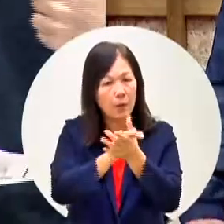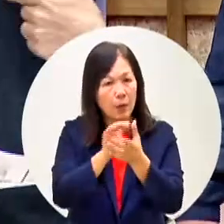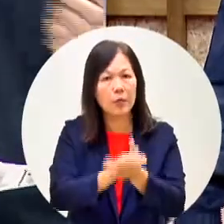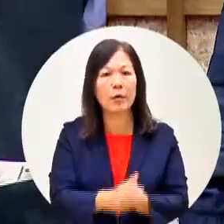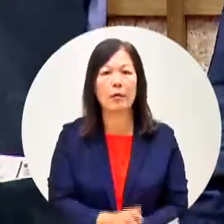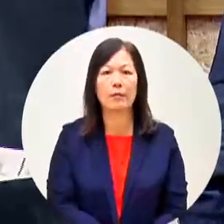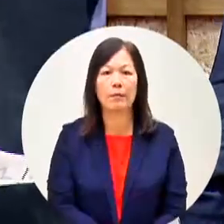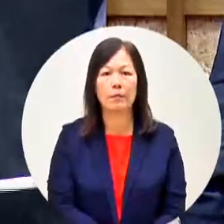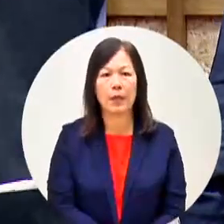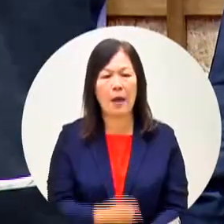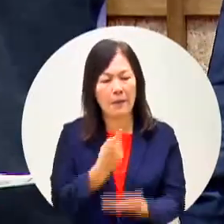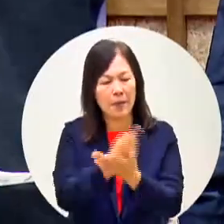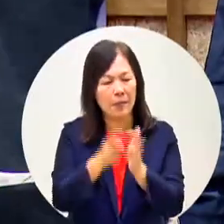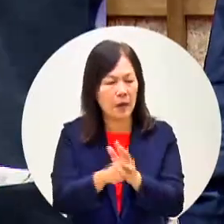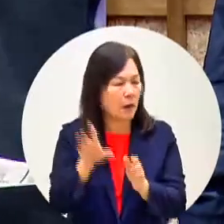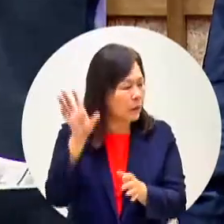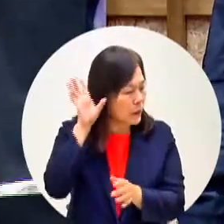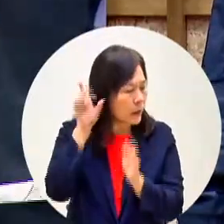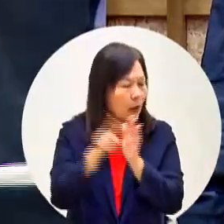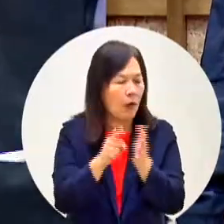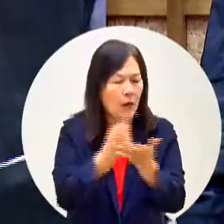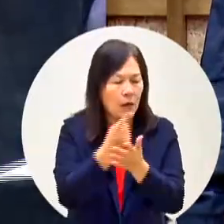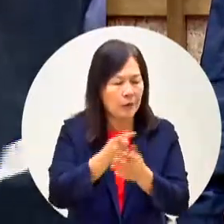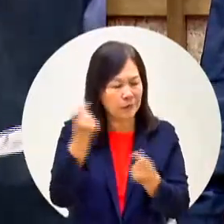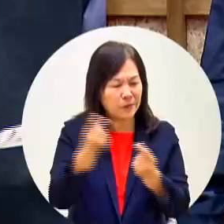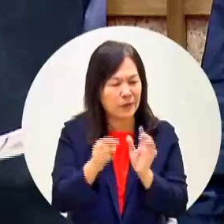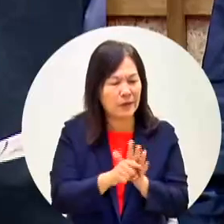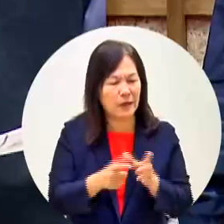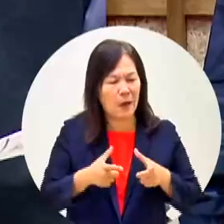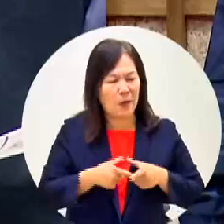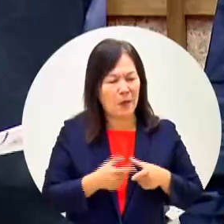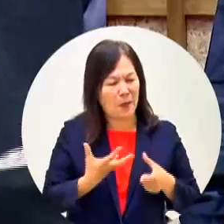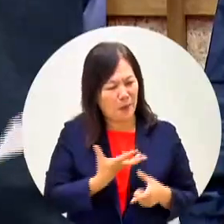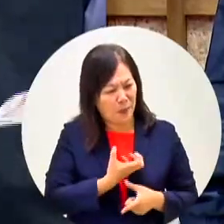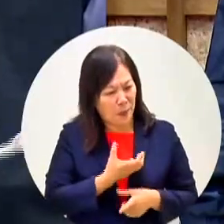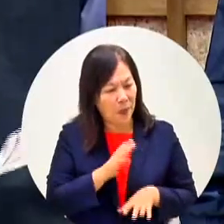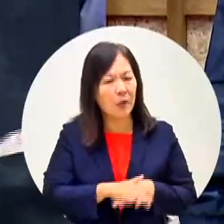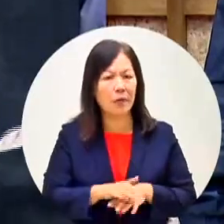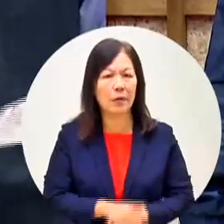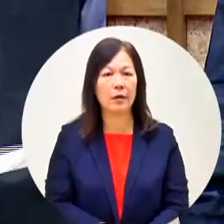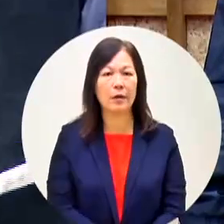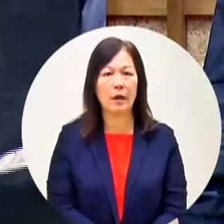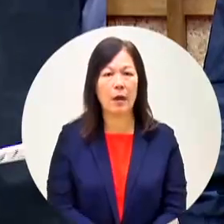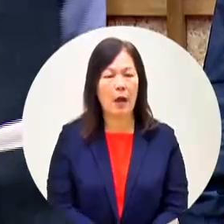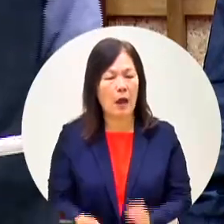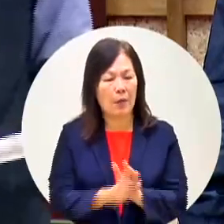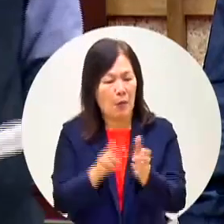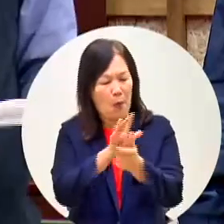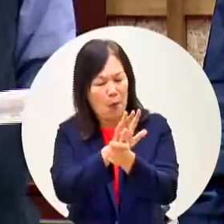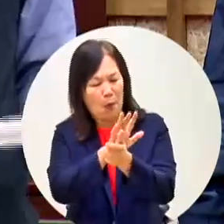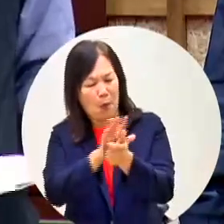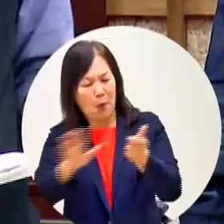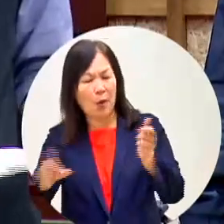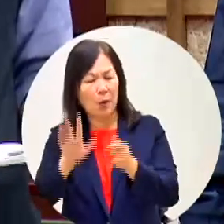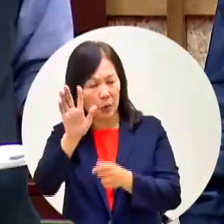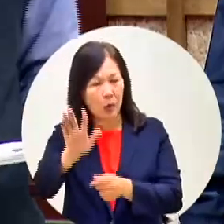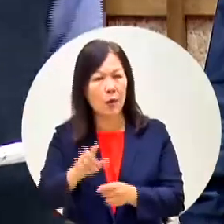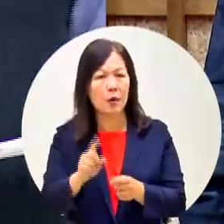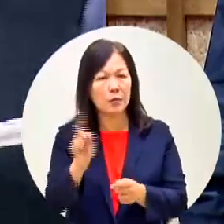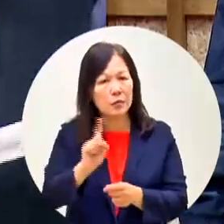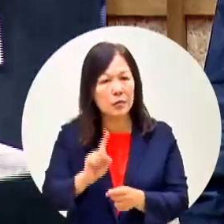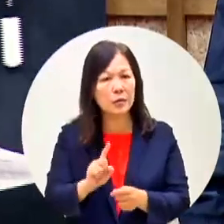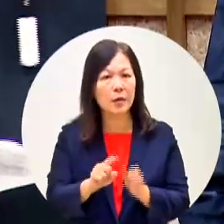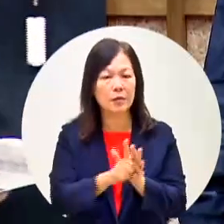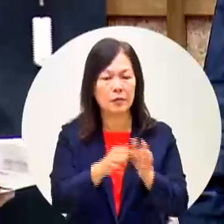感觉被刺痛。所以这个为什么引起这么大的共鸣，就是因为高雄市民觉得，为什么我们的小孩子